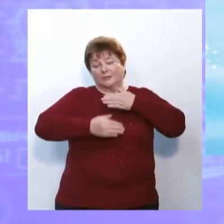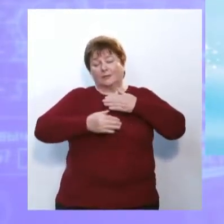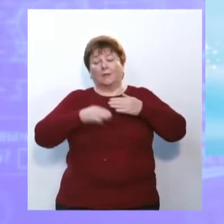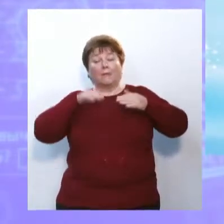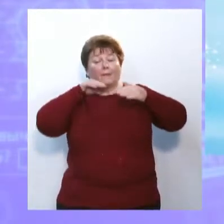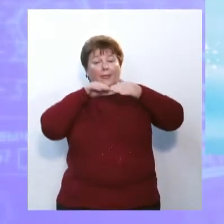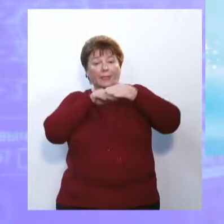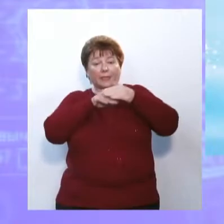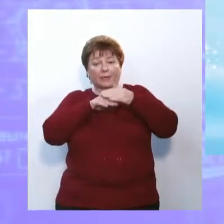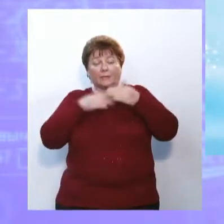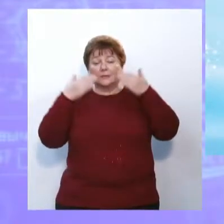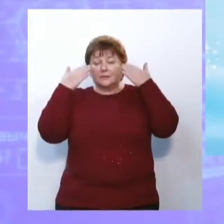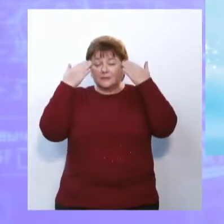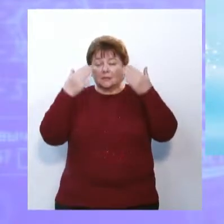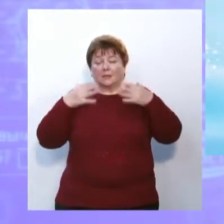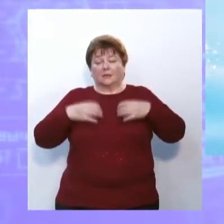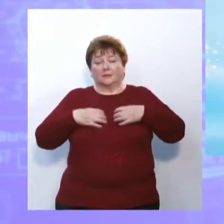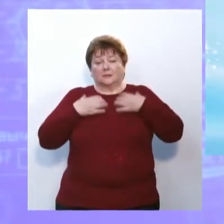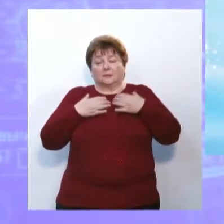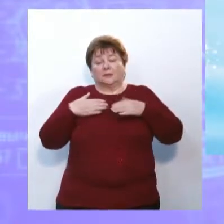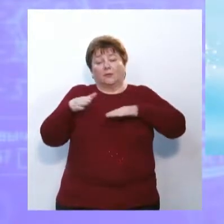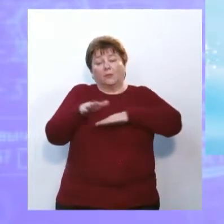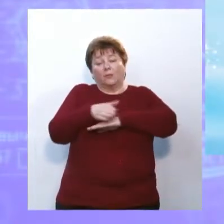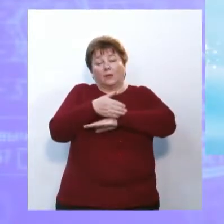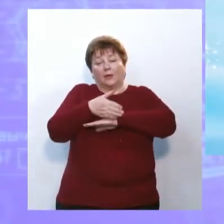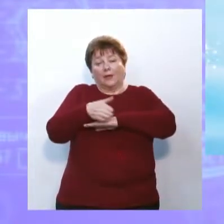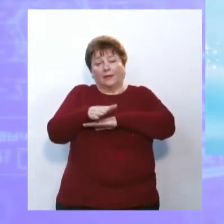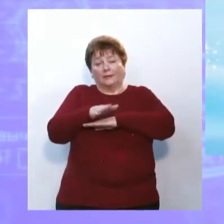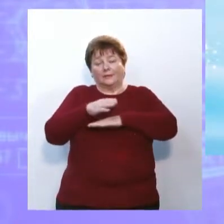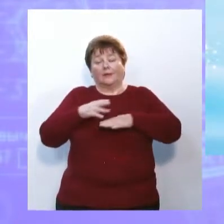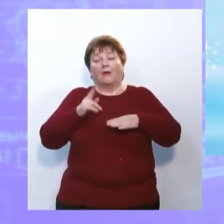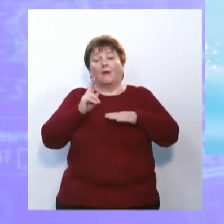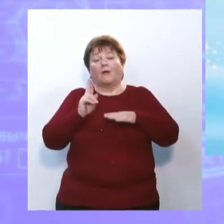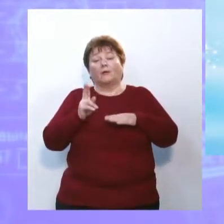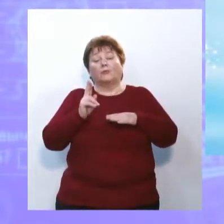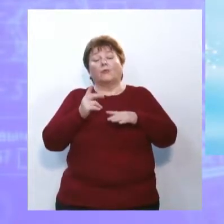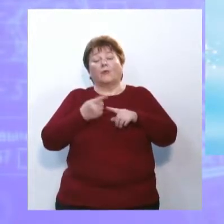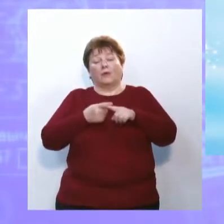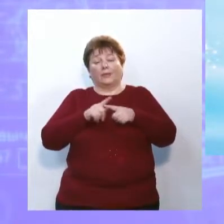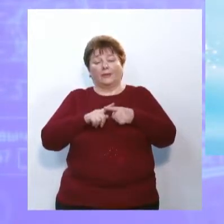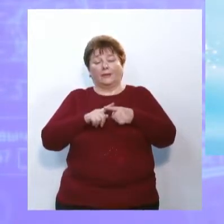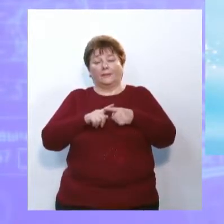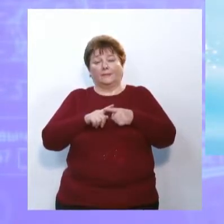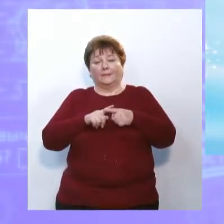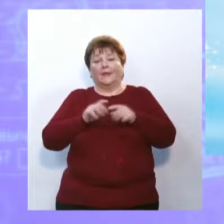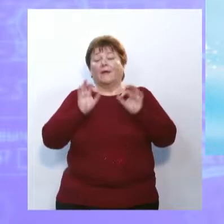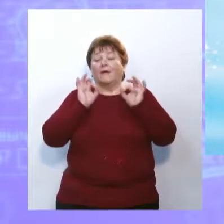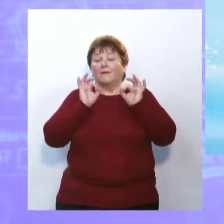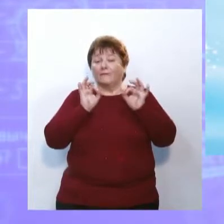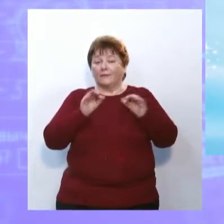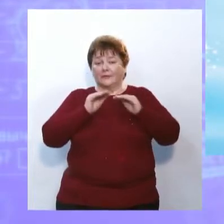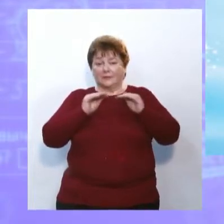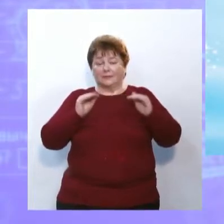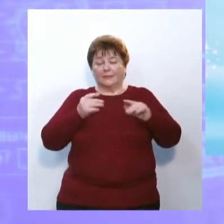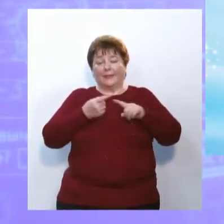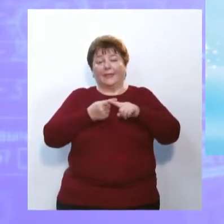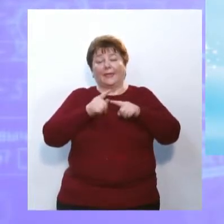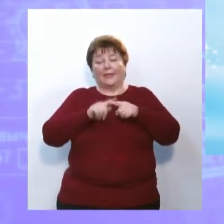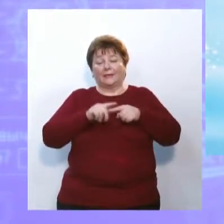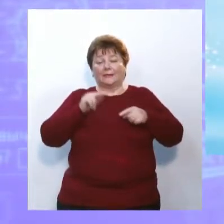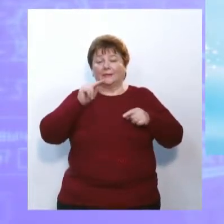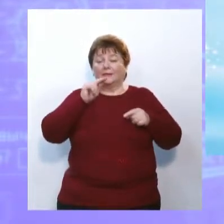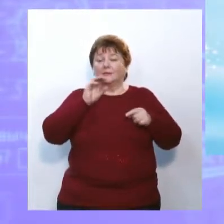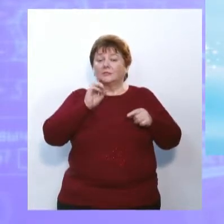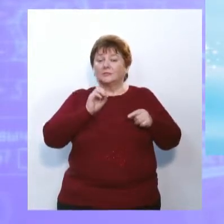ним, не зная страха, гуляет. Кто это? Верно, ребята, это